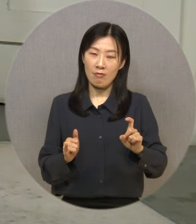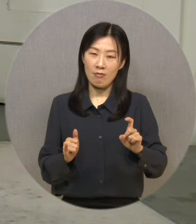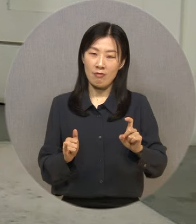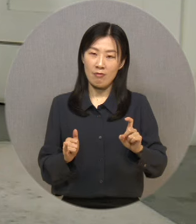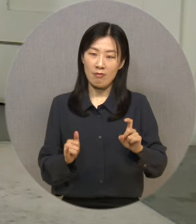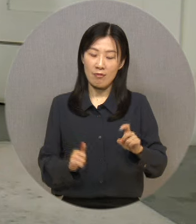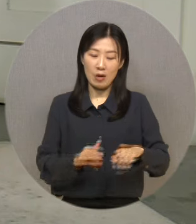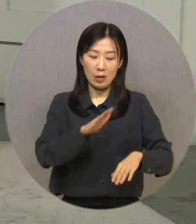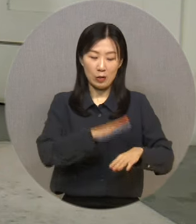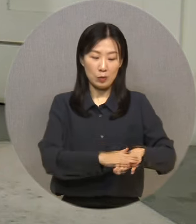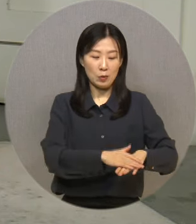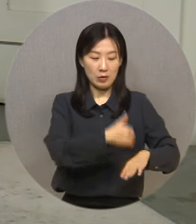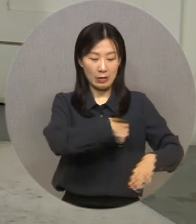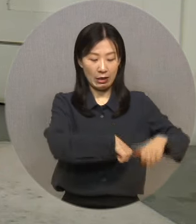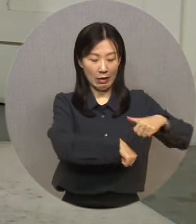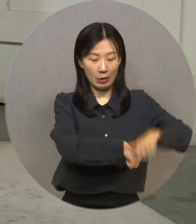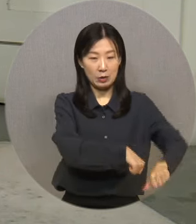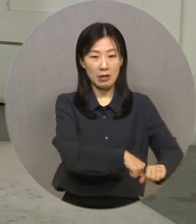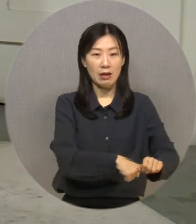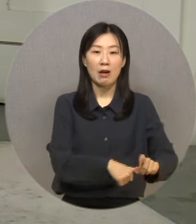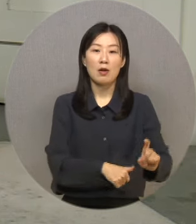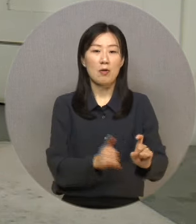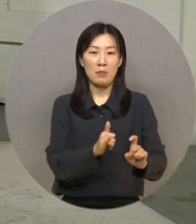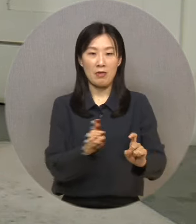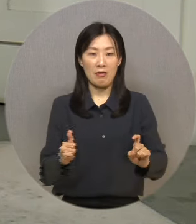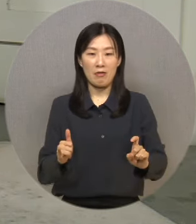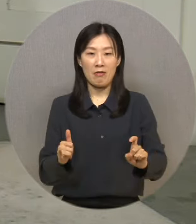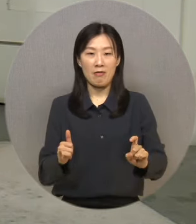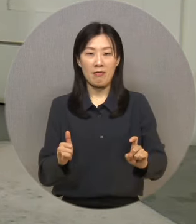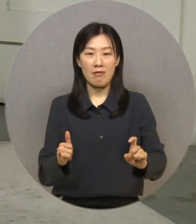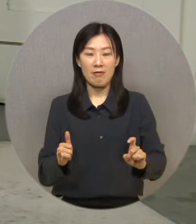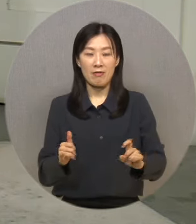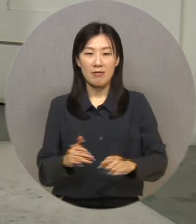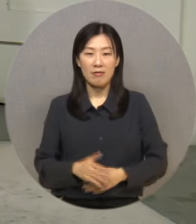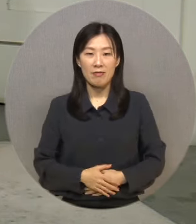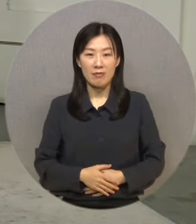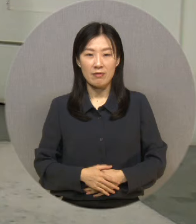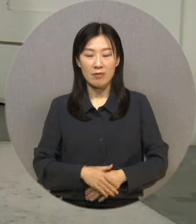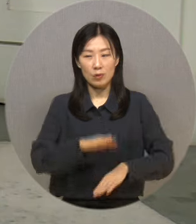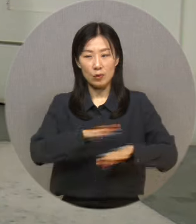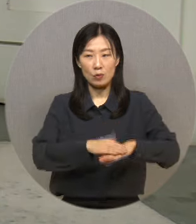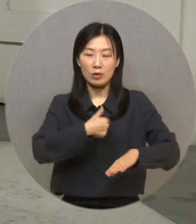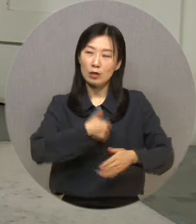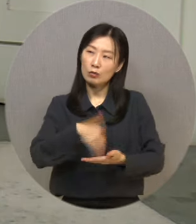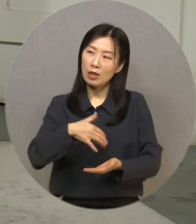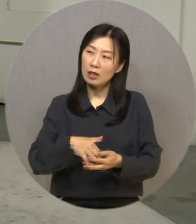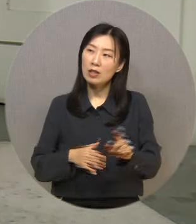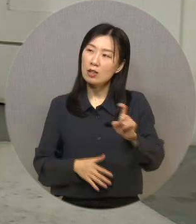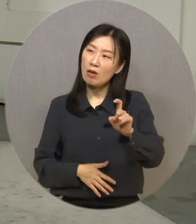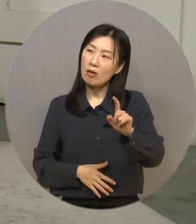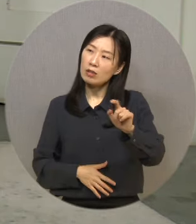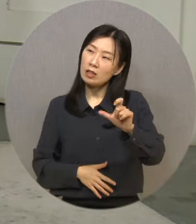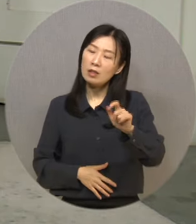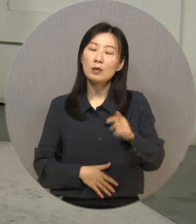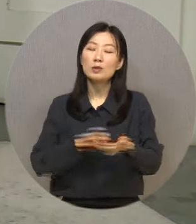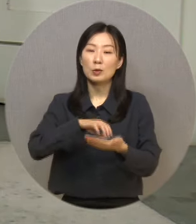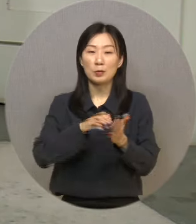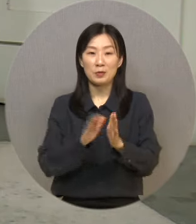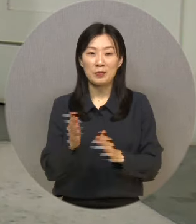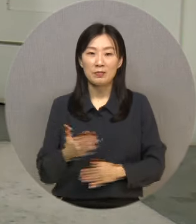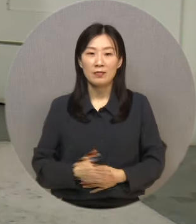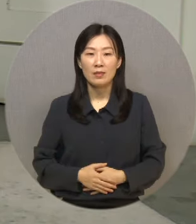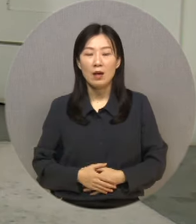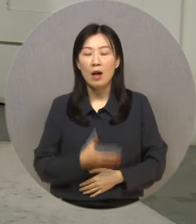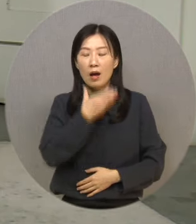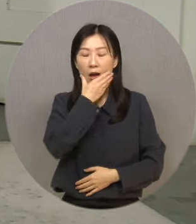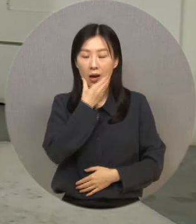10명이지. 네. 예, 예, 예, 예. 이제 손자는 한 10명 됩니다. 예. 네. 네. 큰 행복이세요. 네. 네.